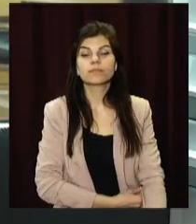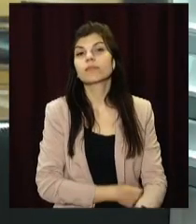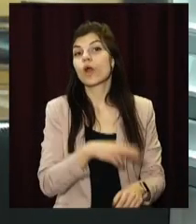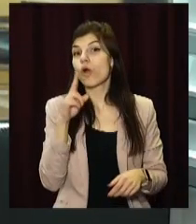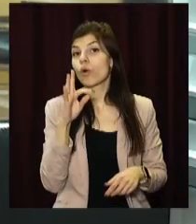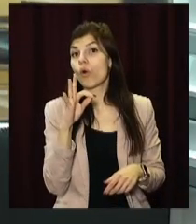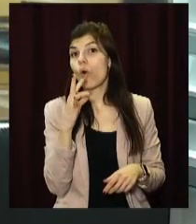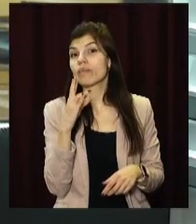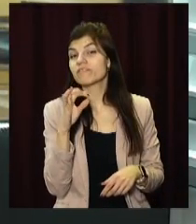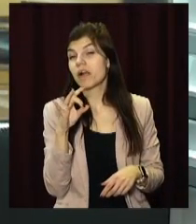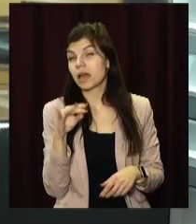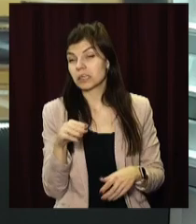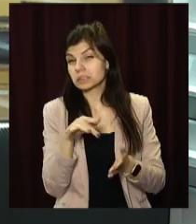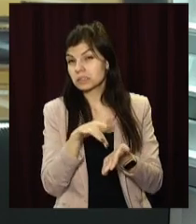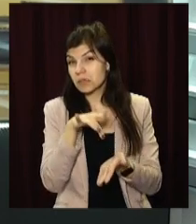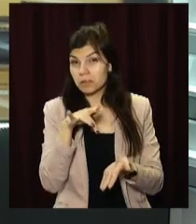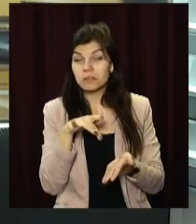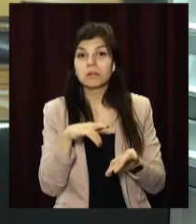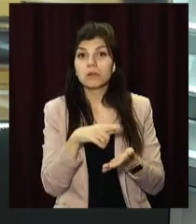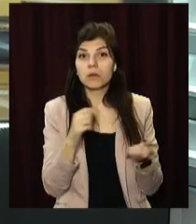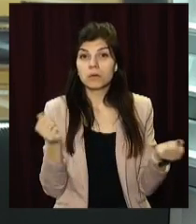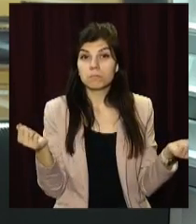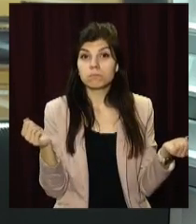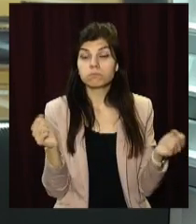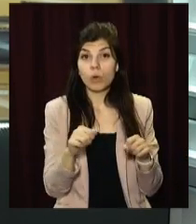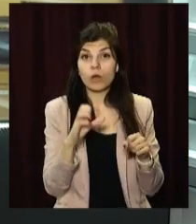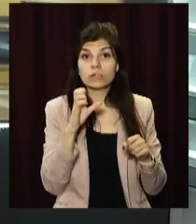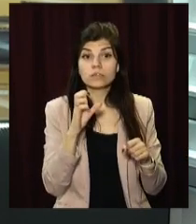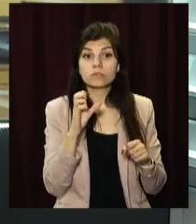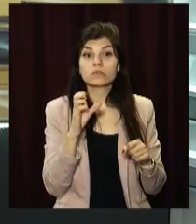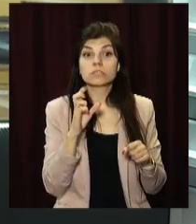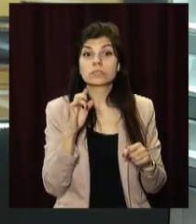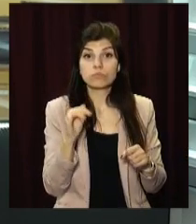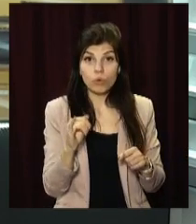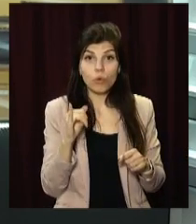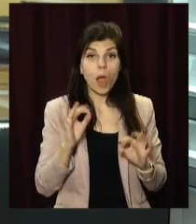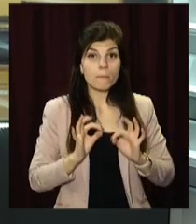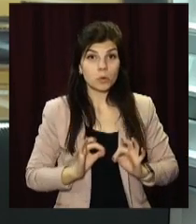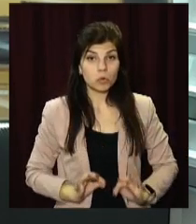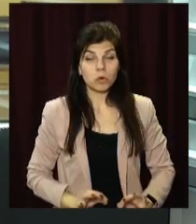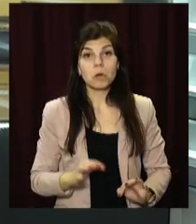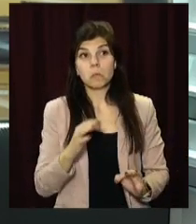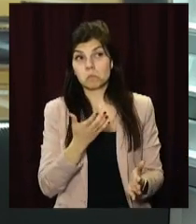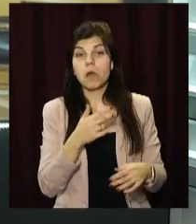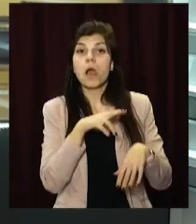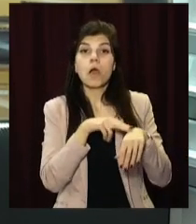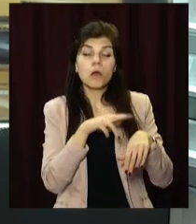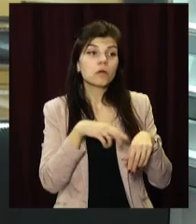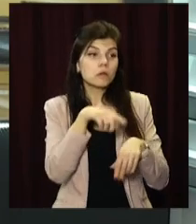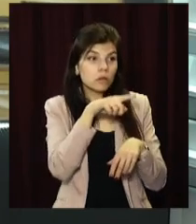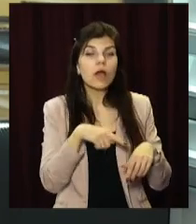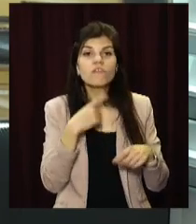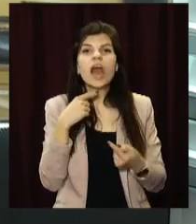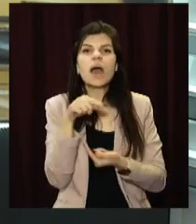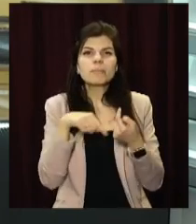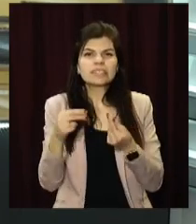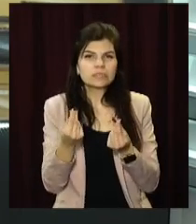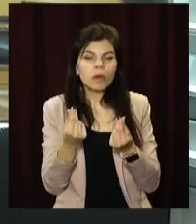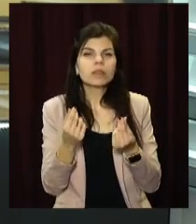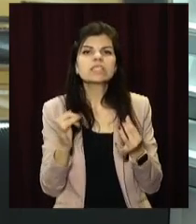Конвертцентр з кілька мільйонним обігом викрали співробітники СБУ та прокуратури. За версією слідства, його організував бізнесмен із